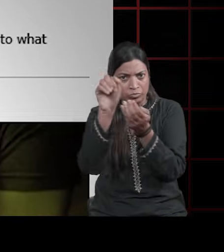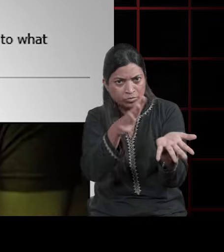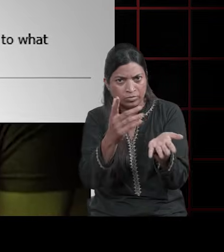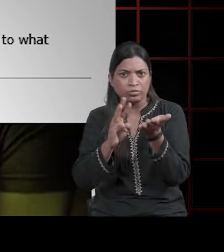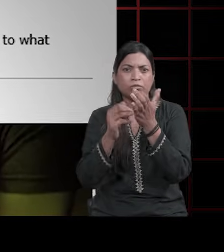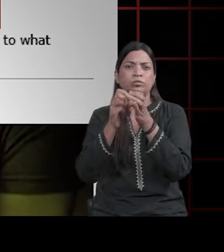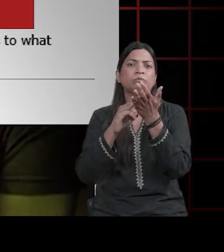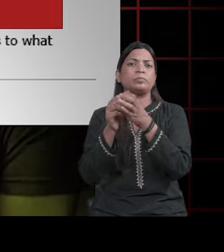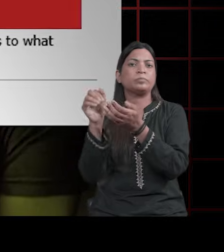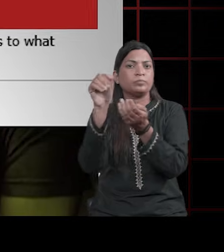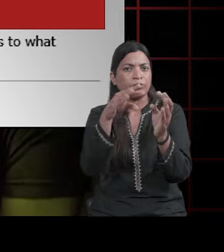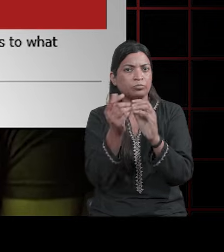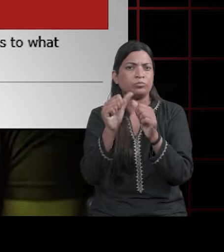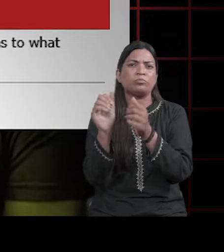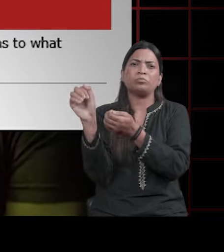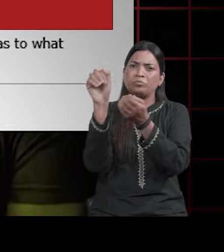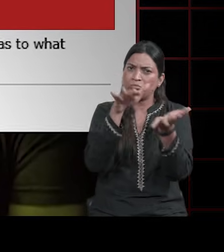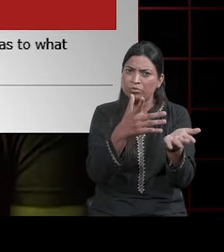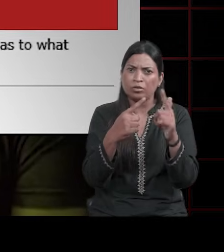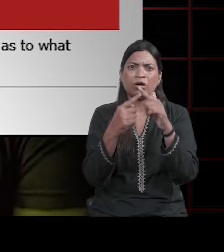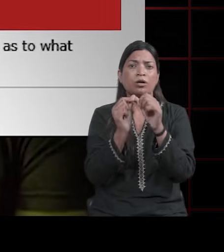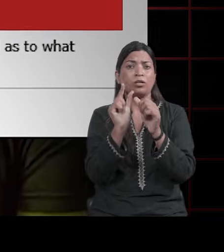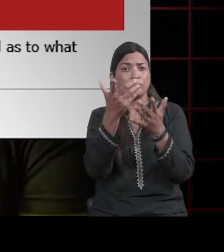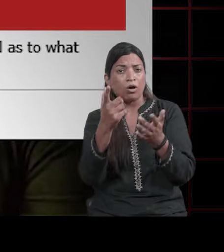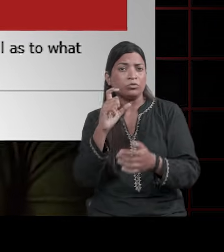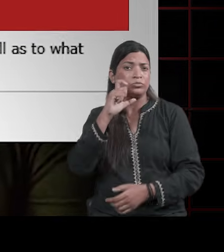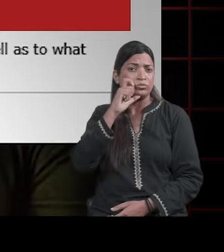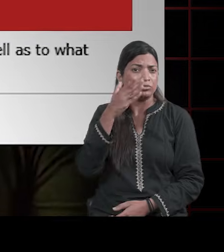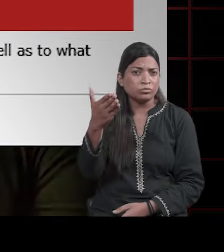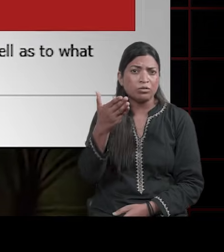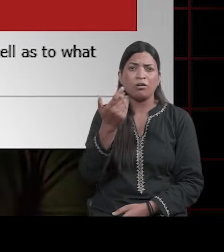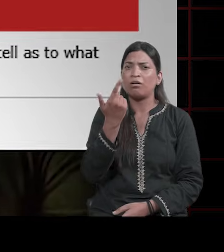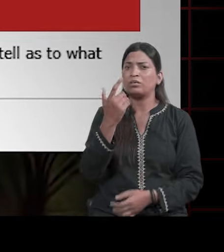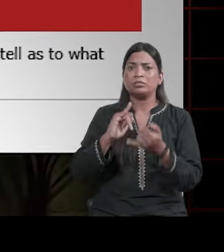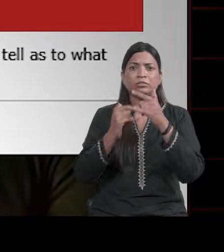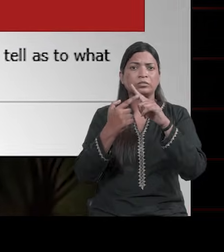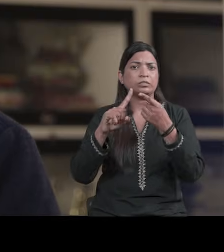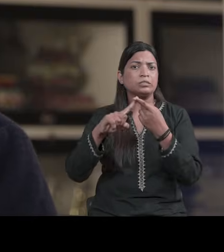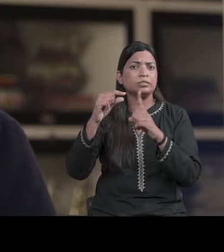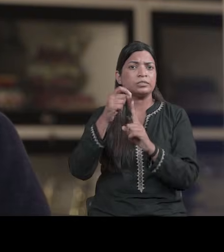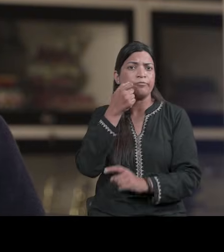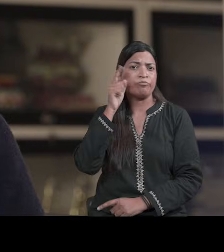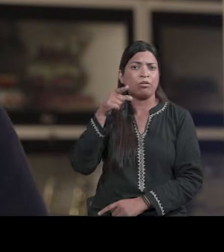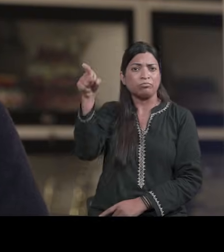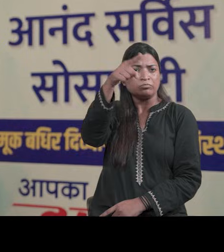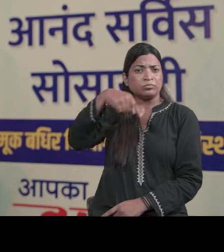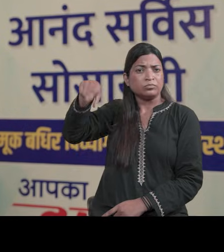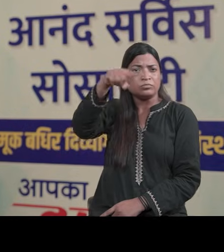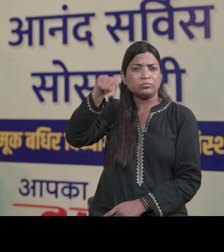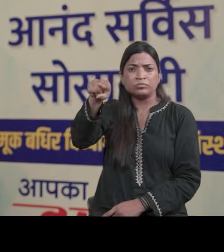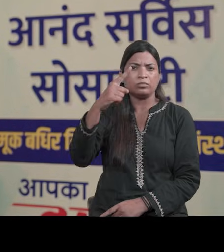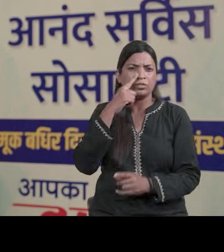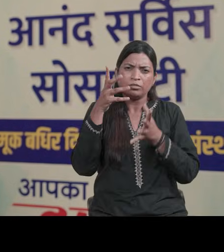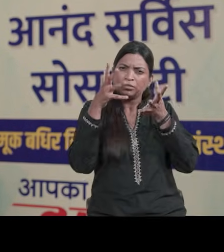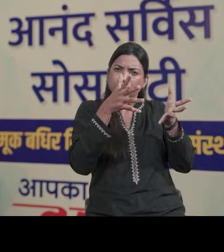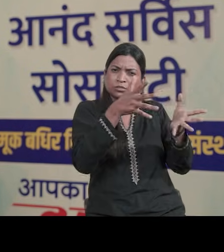मामा का लड़का, चाचा, ताऊ, सौतेला बाप, ये सब लोगों ने लड़की को परेशान